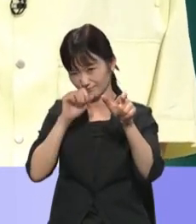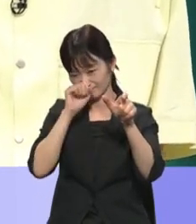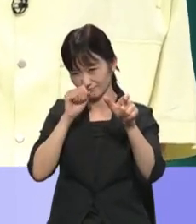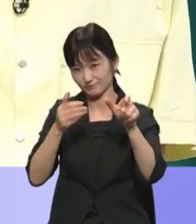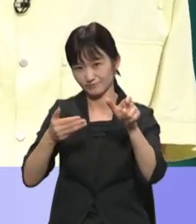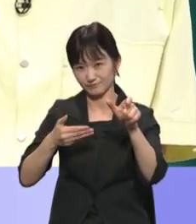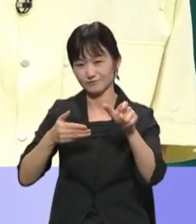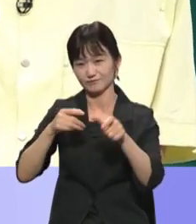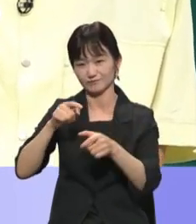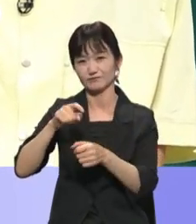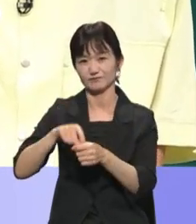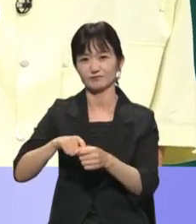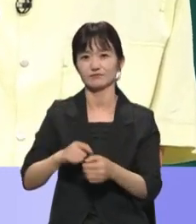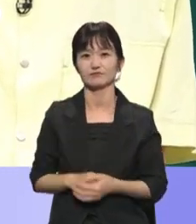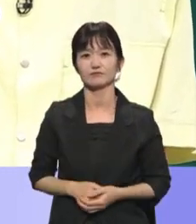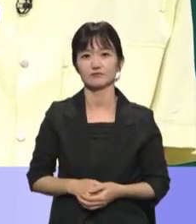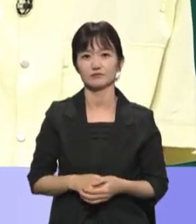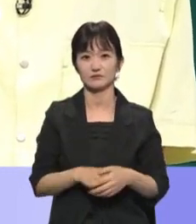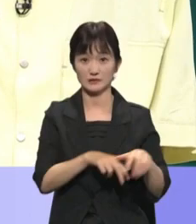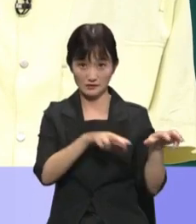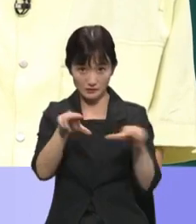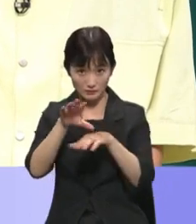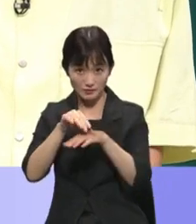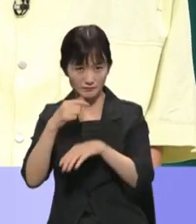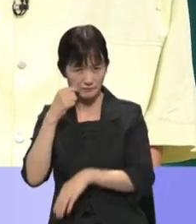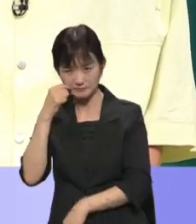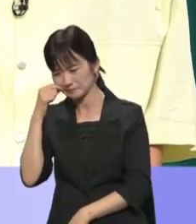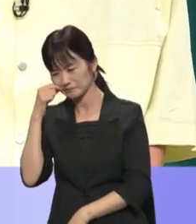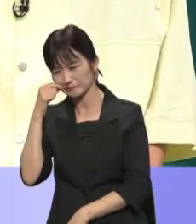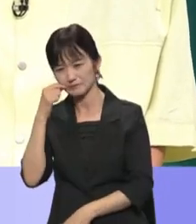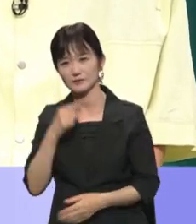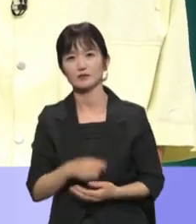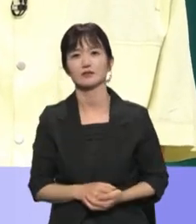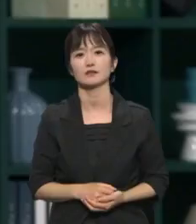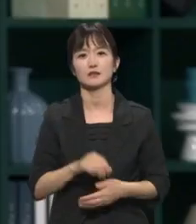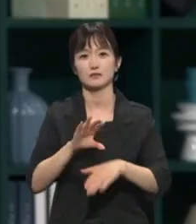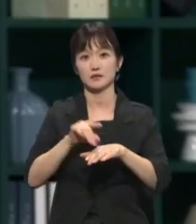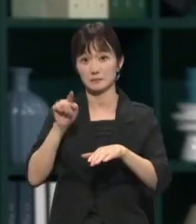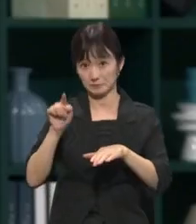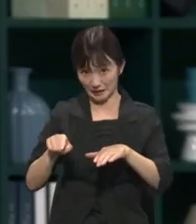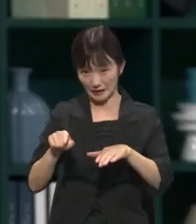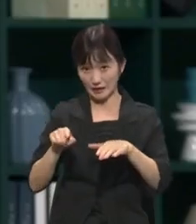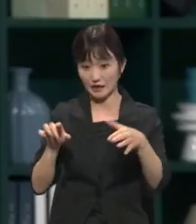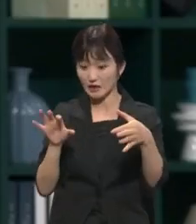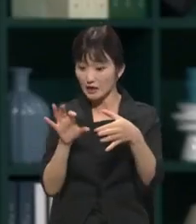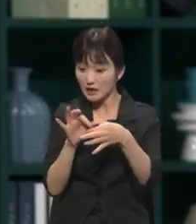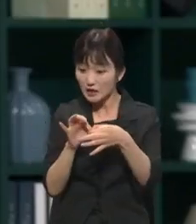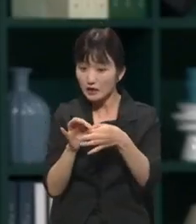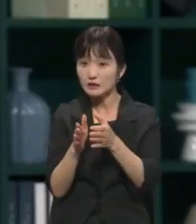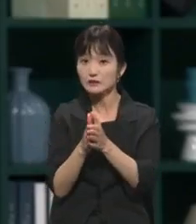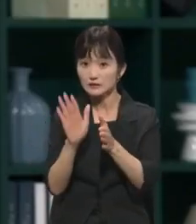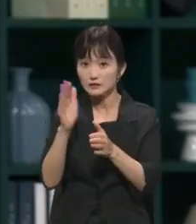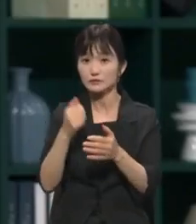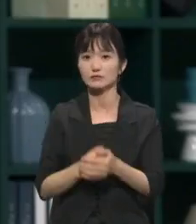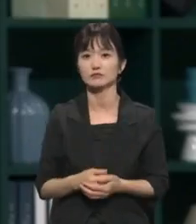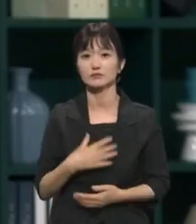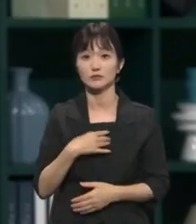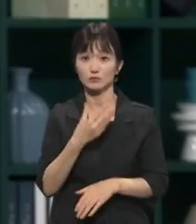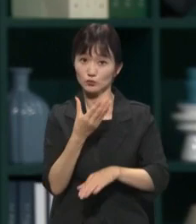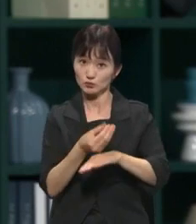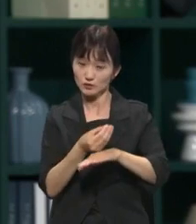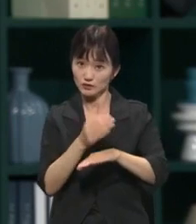이게 그냥 방송 시작 버튼 하나만 누르면 되기 때문에 그래서 일부러 녹 나오지 않는 이상은 저장이 안 돼서